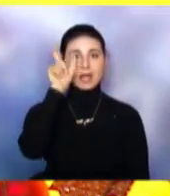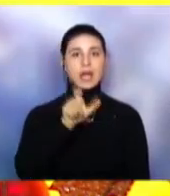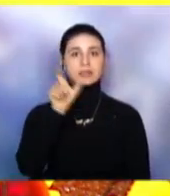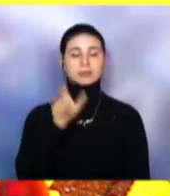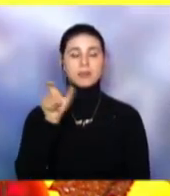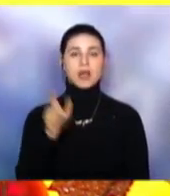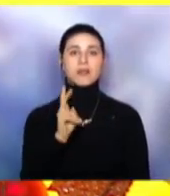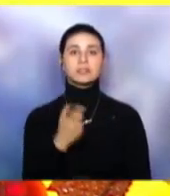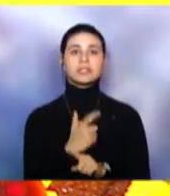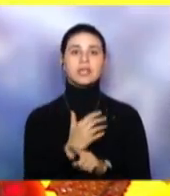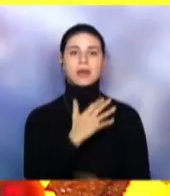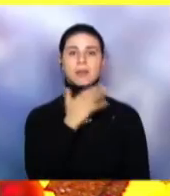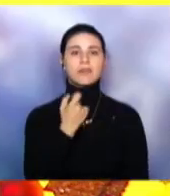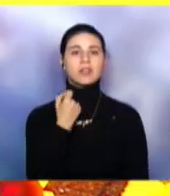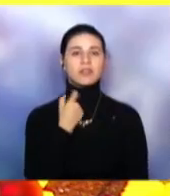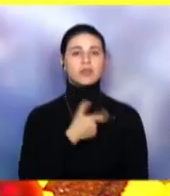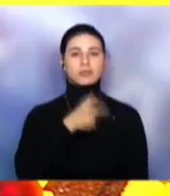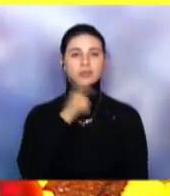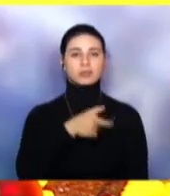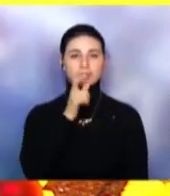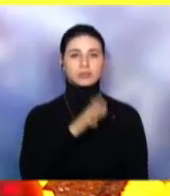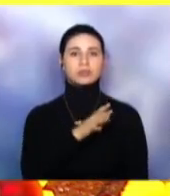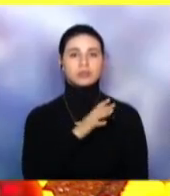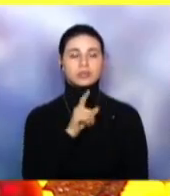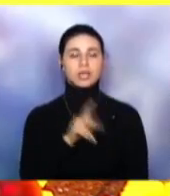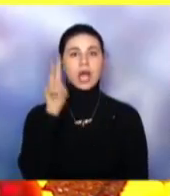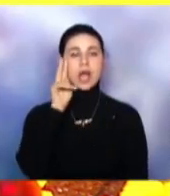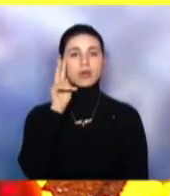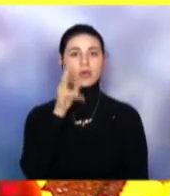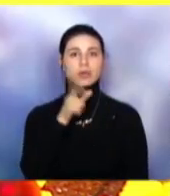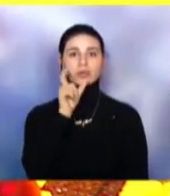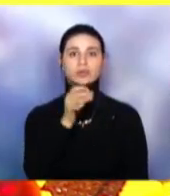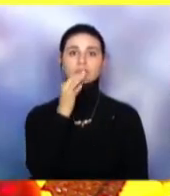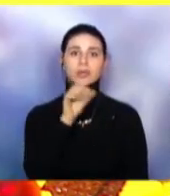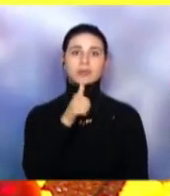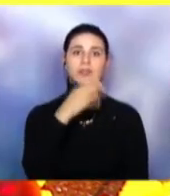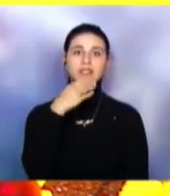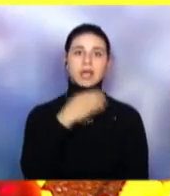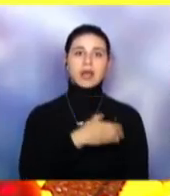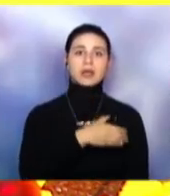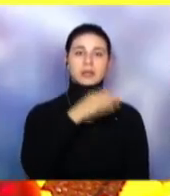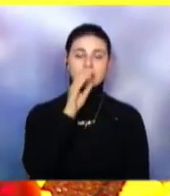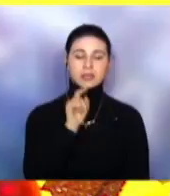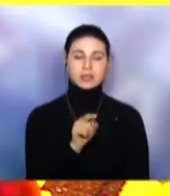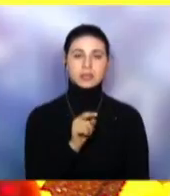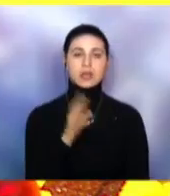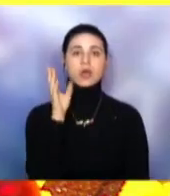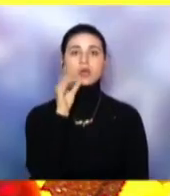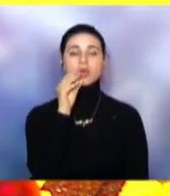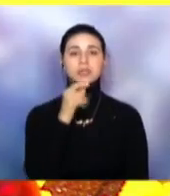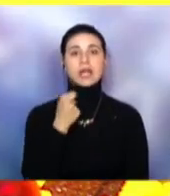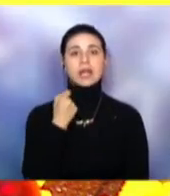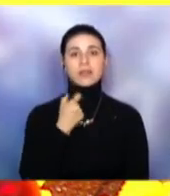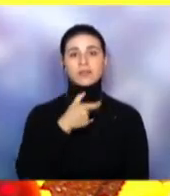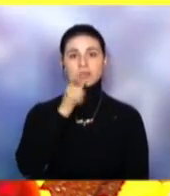ვინც დიდი რაოდენობით ალკოჰოლი მოიხმარა, ალკოჰოლის მიღებამდე უნდა მიეღო წყალი, ალკოჰოლის მოხმარების პროცესში